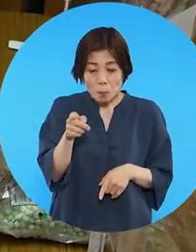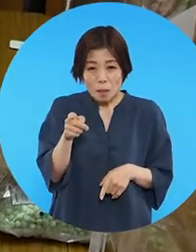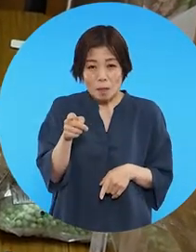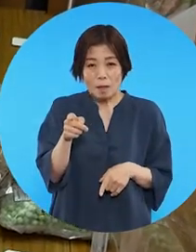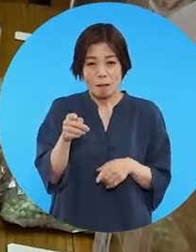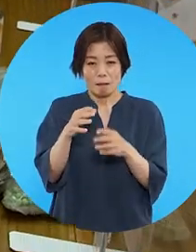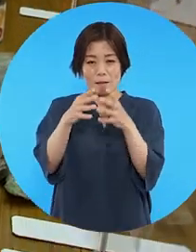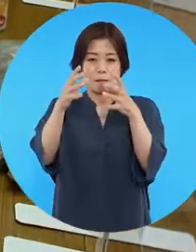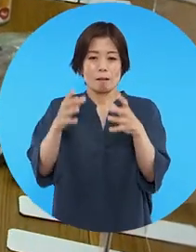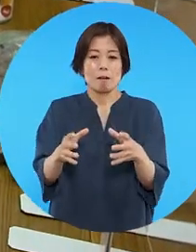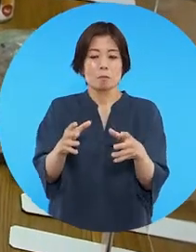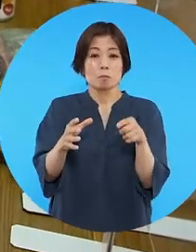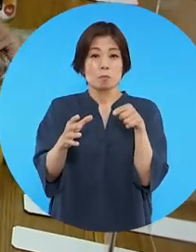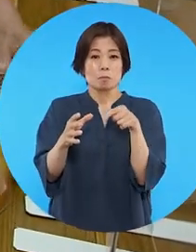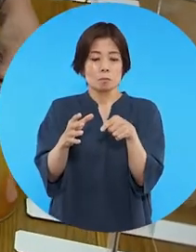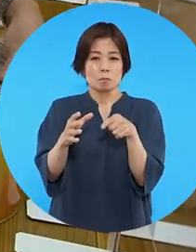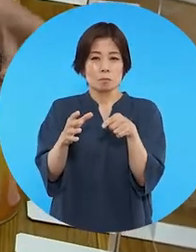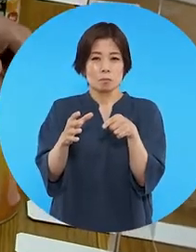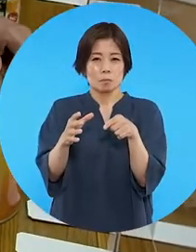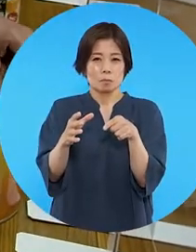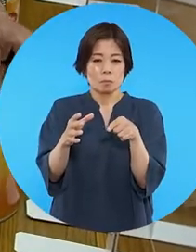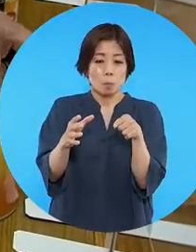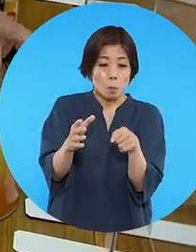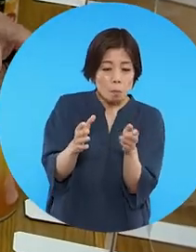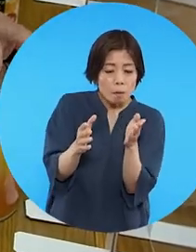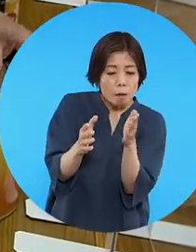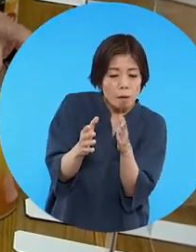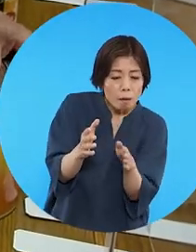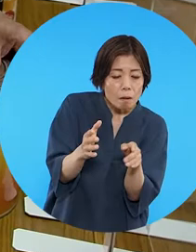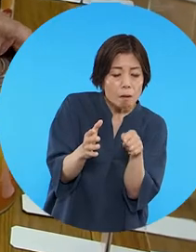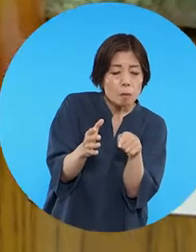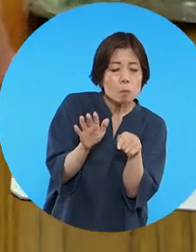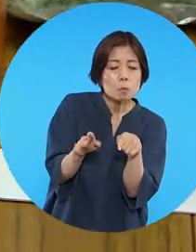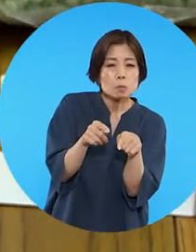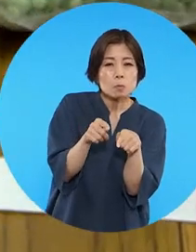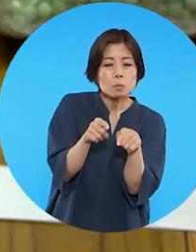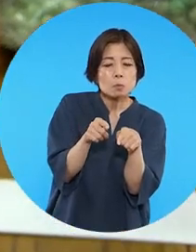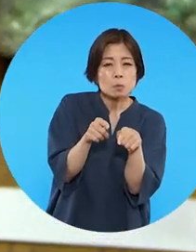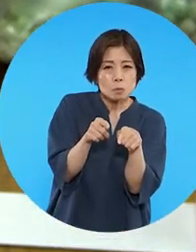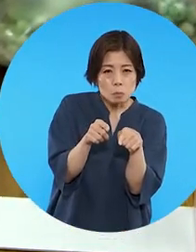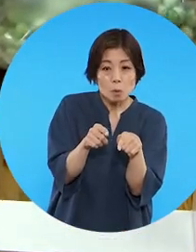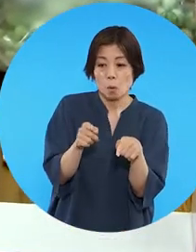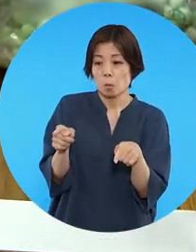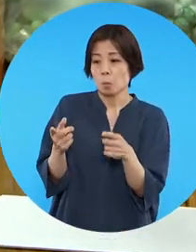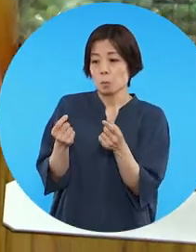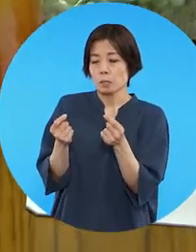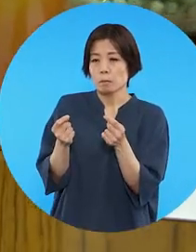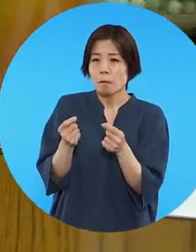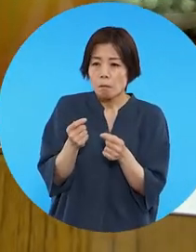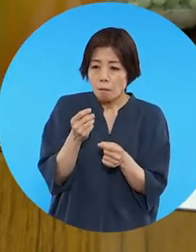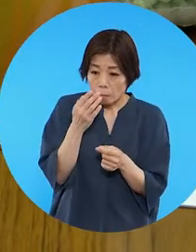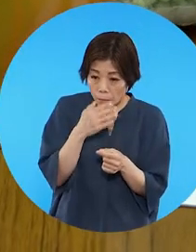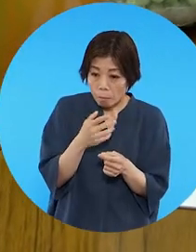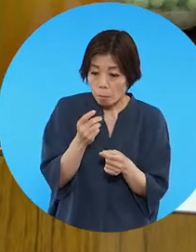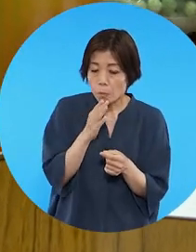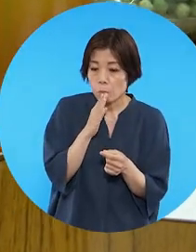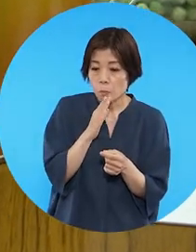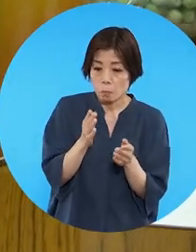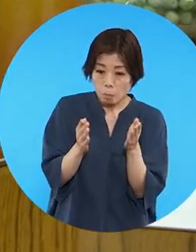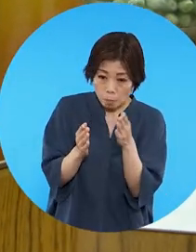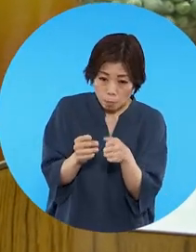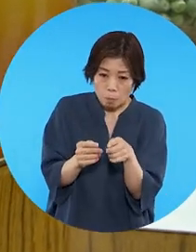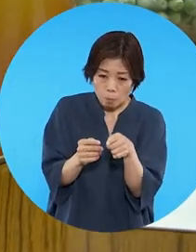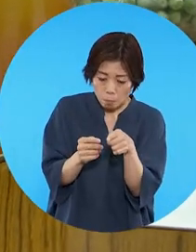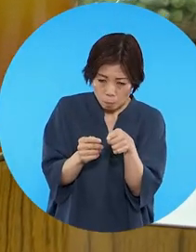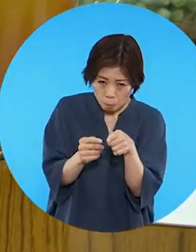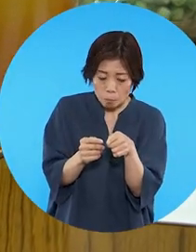界ではヘコ缶というんですけども、ここがですね、 はい、 へこんでると思うんですね。これもそうですけど、 そうですね、へこんでますね、うん、ここが、は